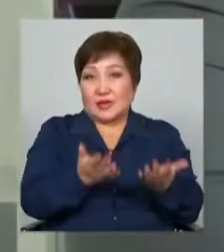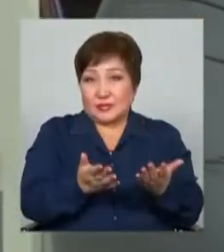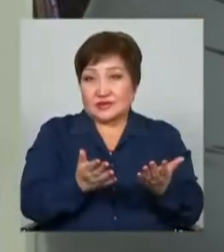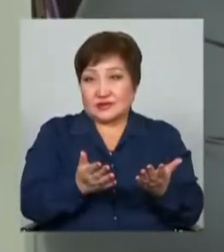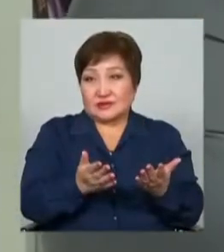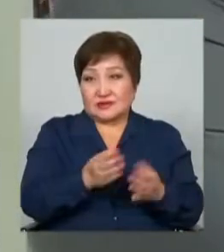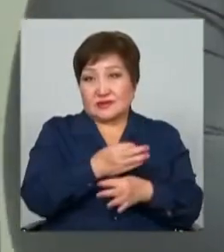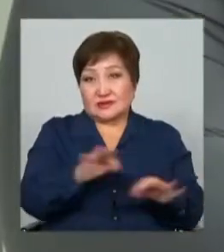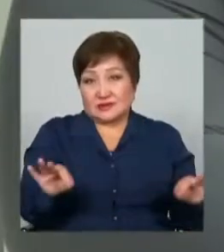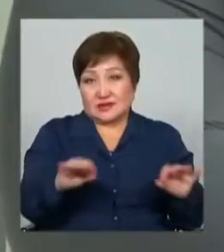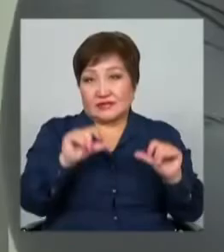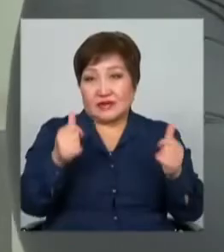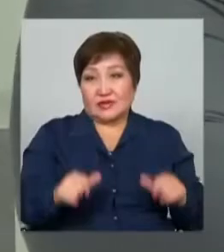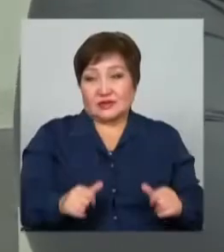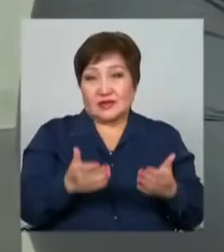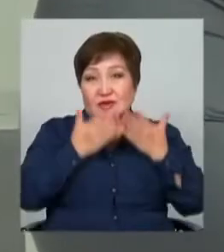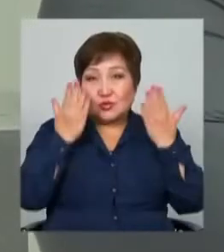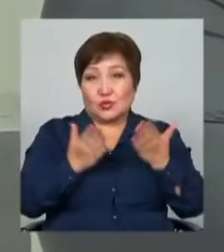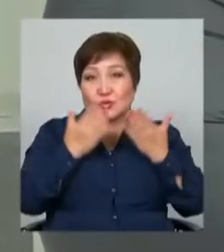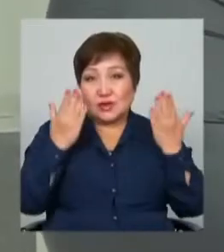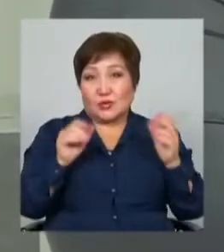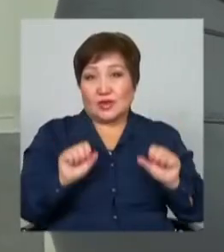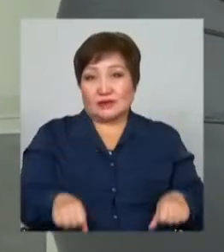еркін форматта оқуға болады.